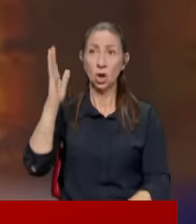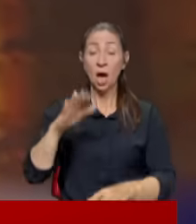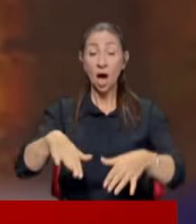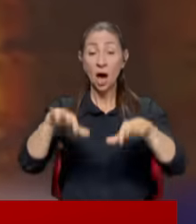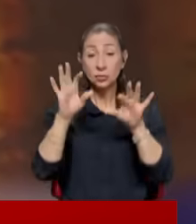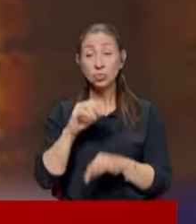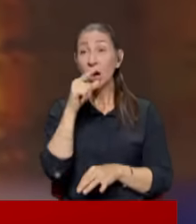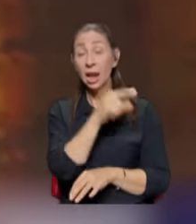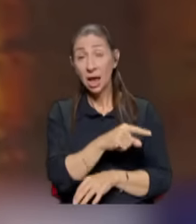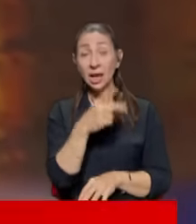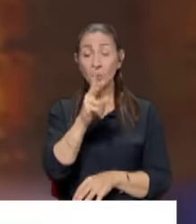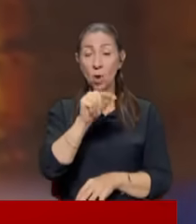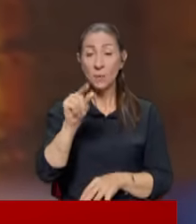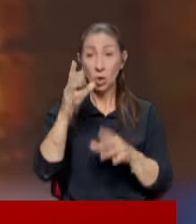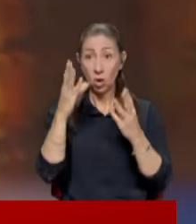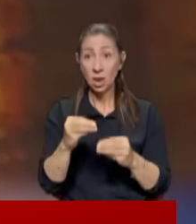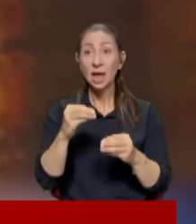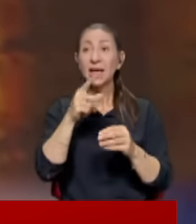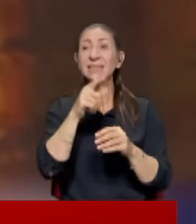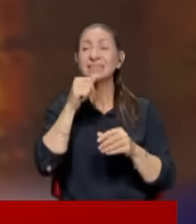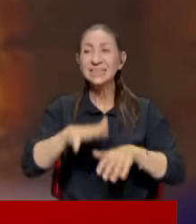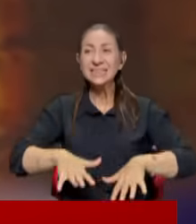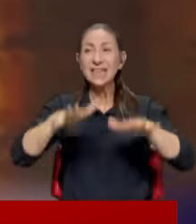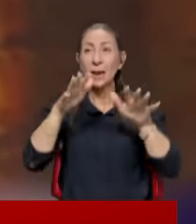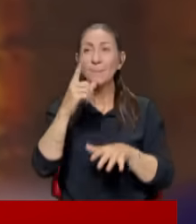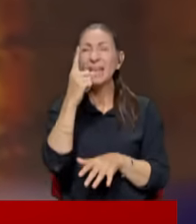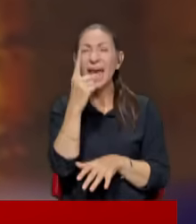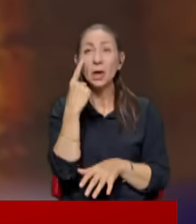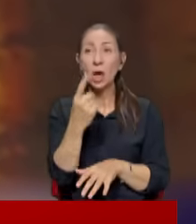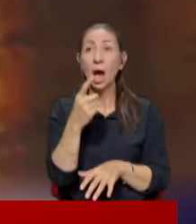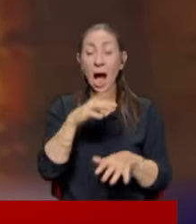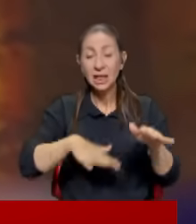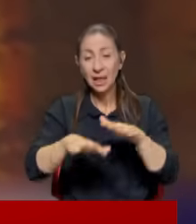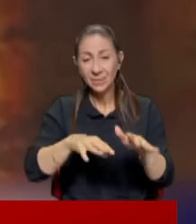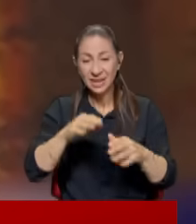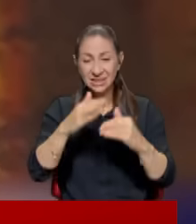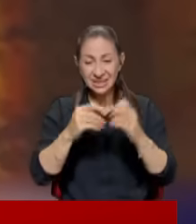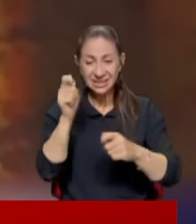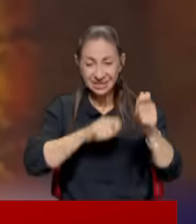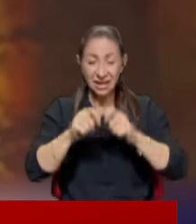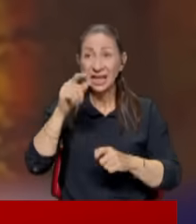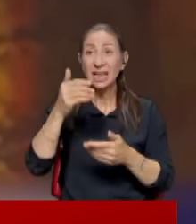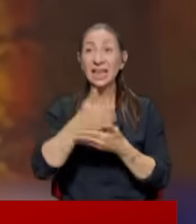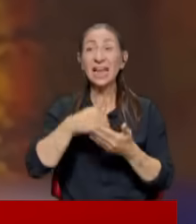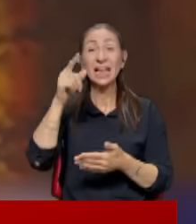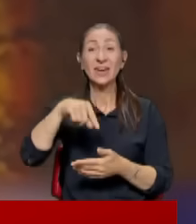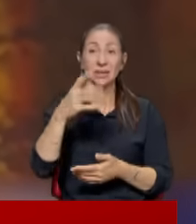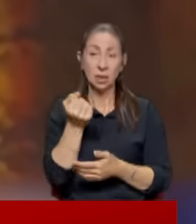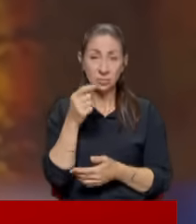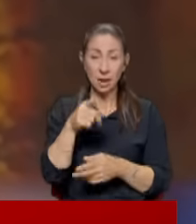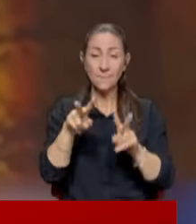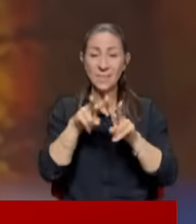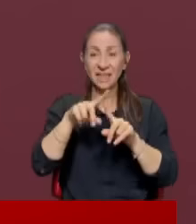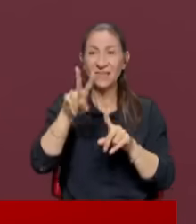Avustralya hükümeti 2011 yılında gerçekleşen Austin sel felaketi bir kereye mahsus altyapı yeniden inşa etmek için gelir vergisi almıştı. Aynı motorlu